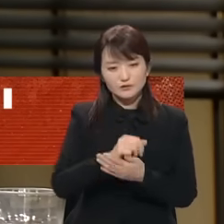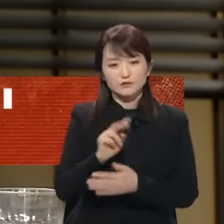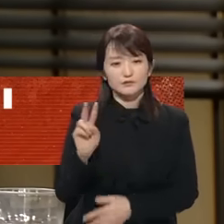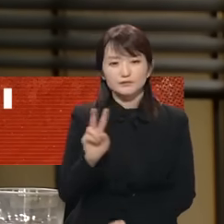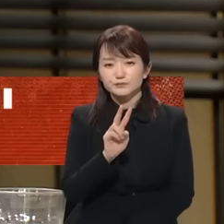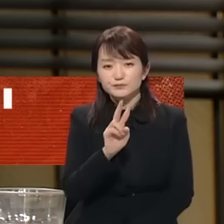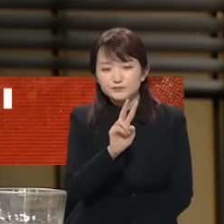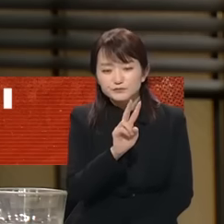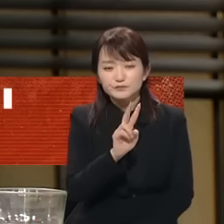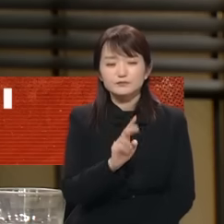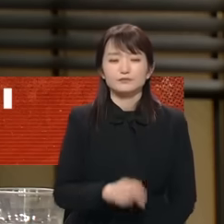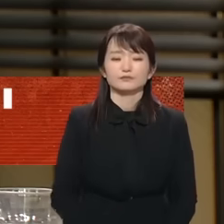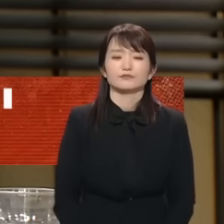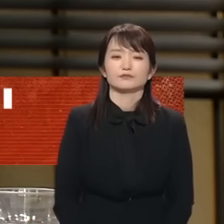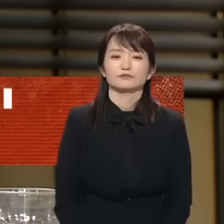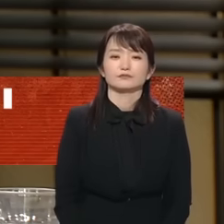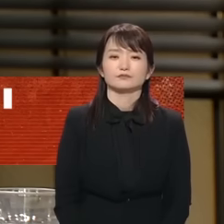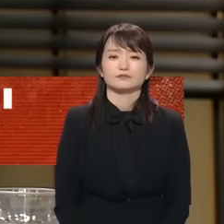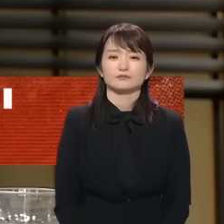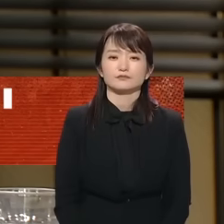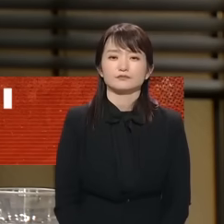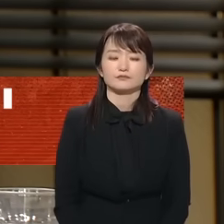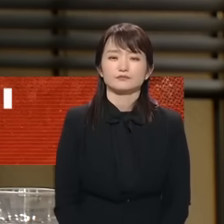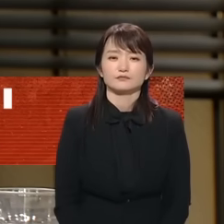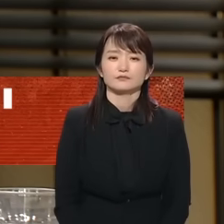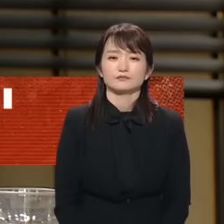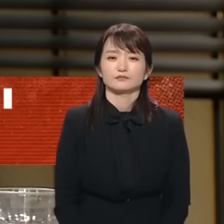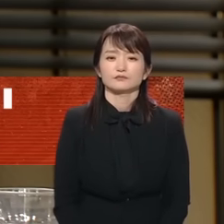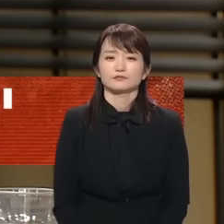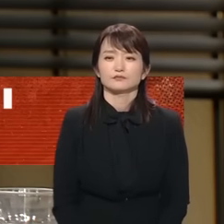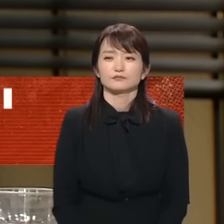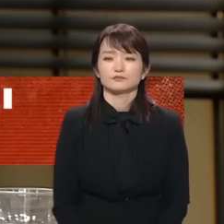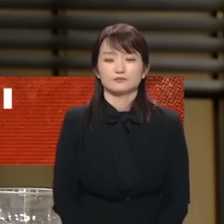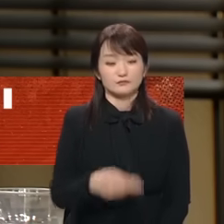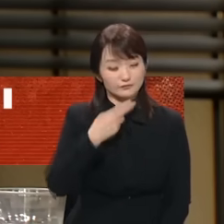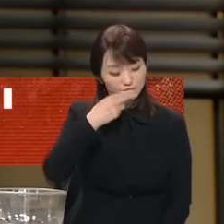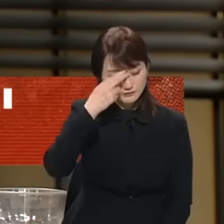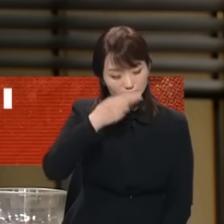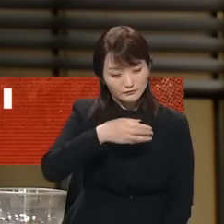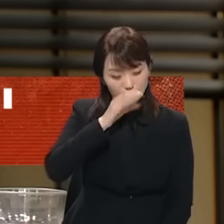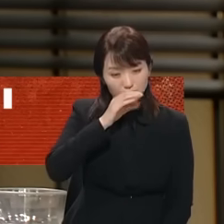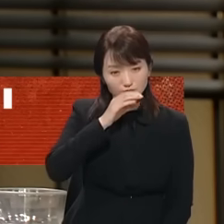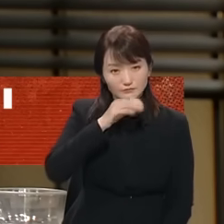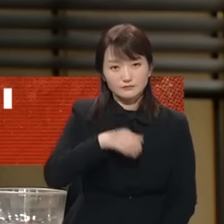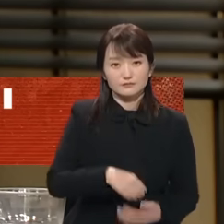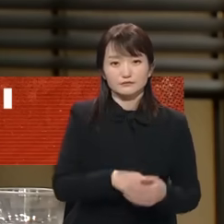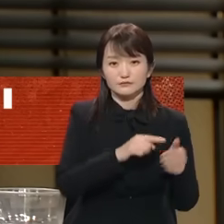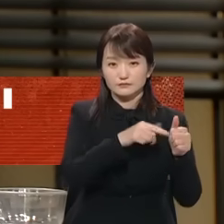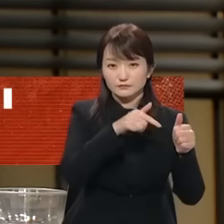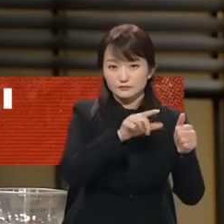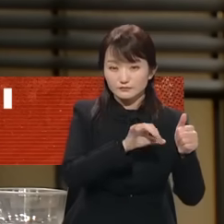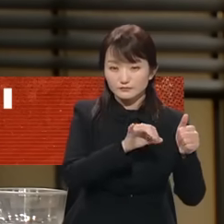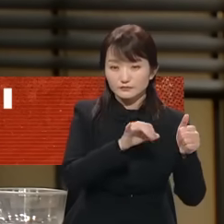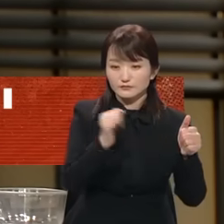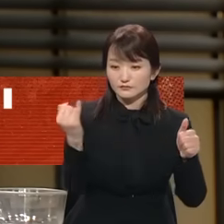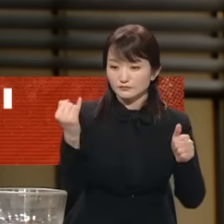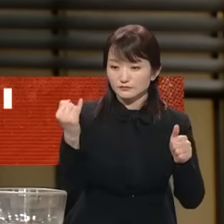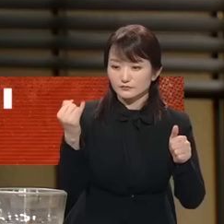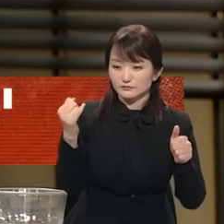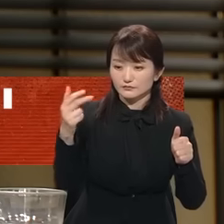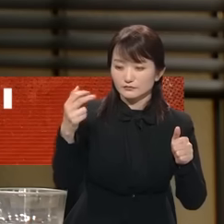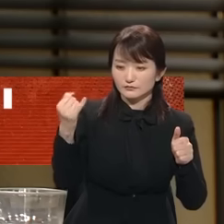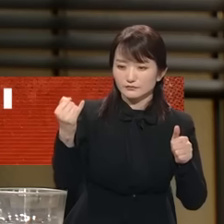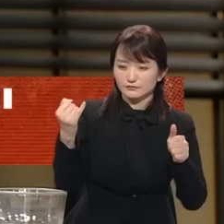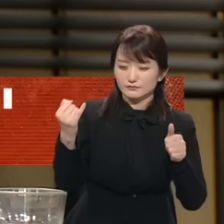그게 아마 부축해 걸어가는 모습이 스 찍혔던 거 같고 그 술을 마시다가이 정시가 70대 피해자를 보면서